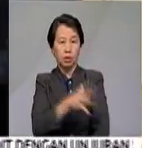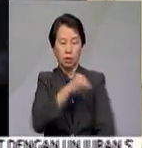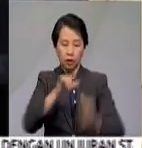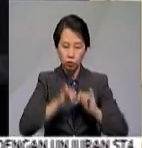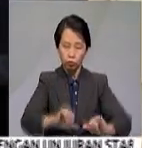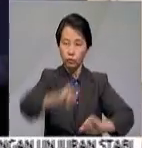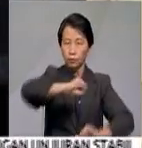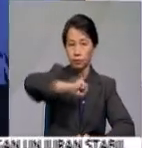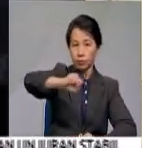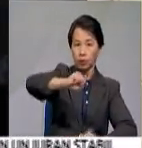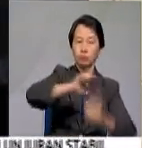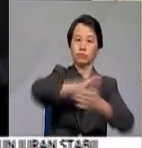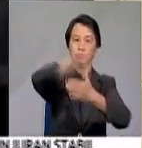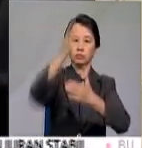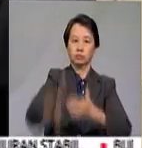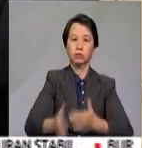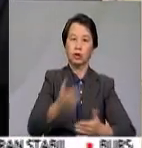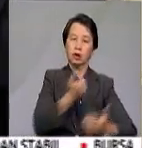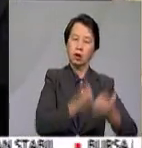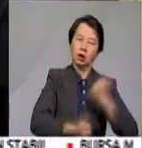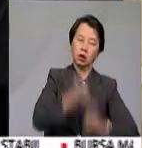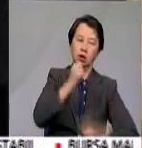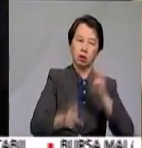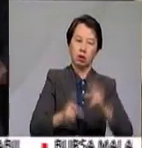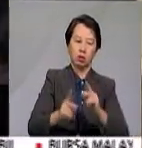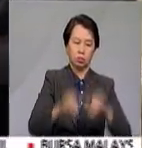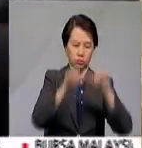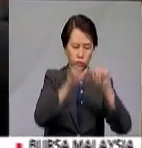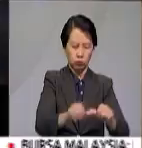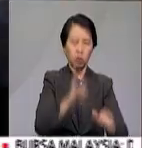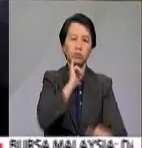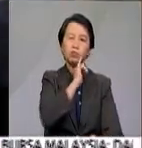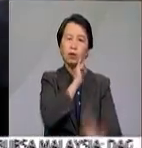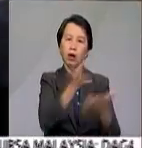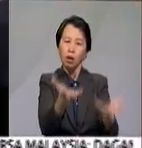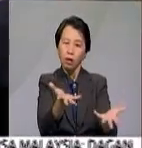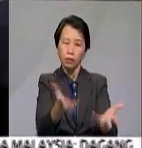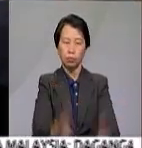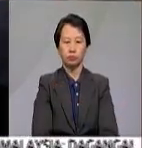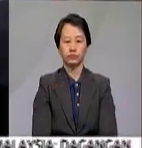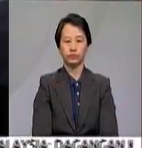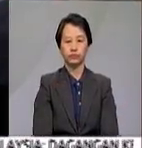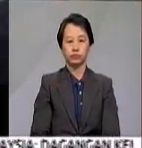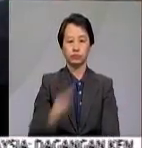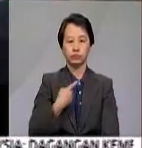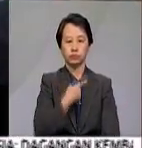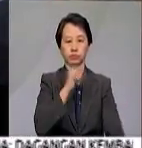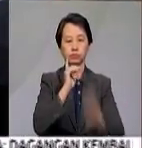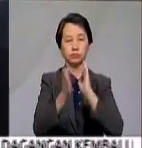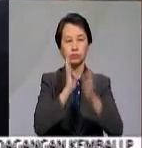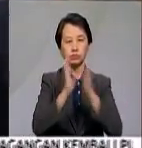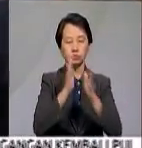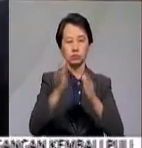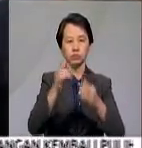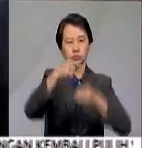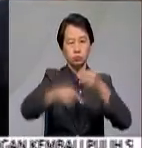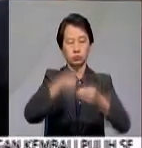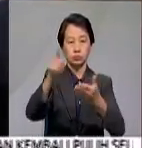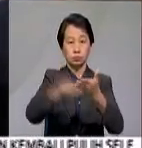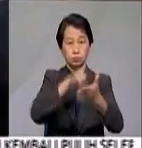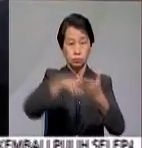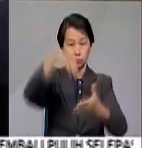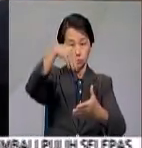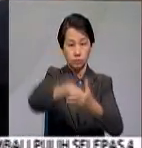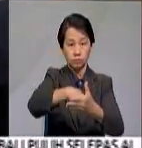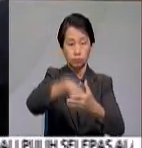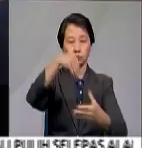meneruskan perjuangannya menamatkan pendudukan Israel. We're talking about the election in the